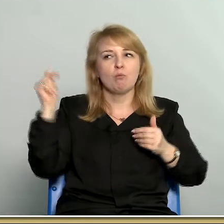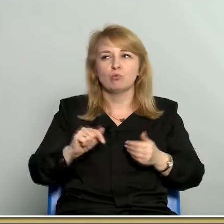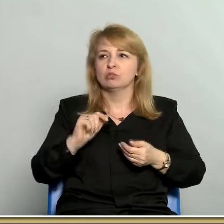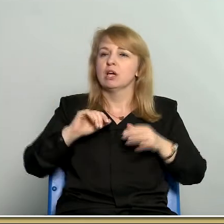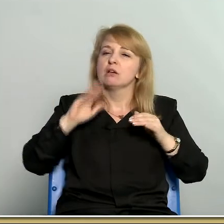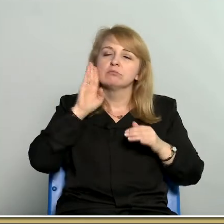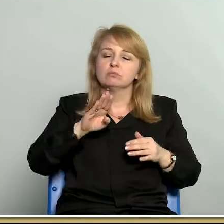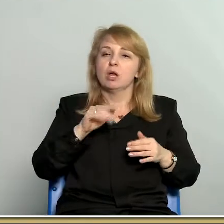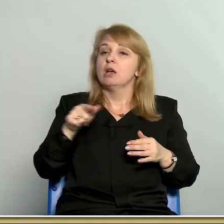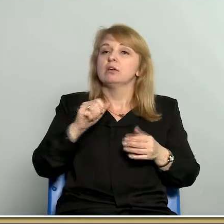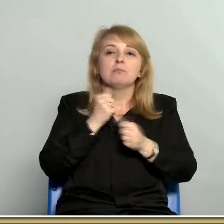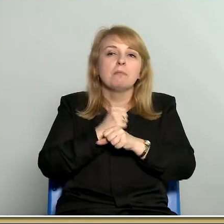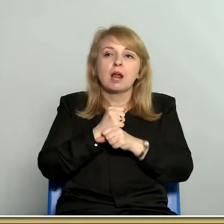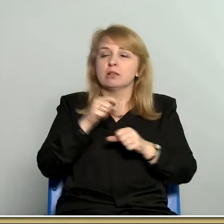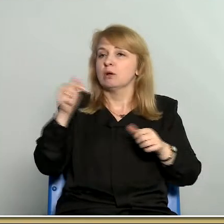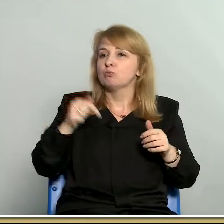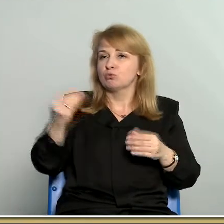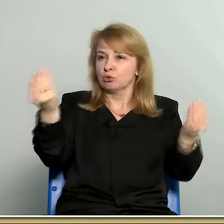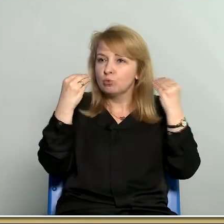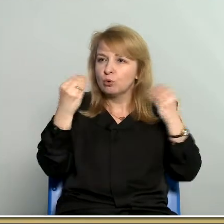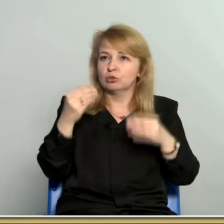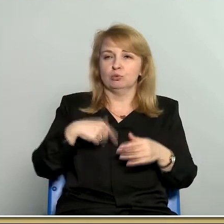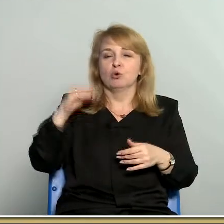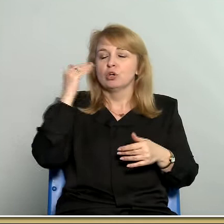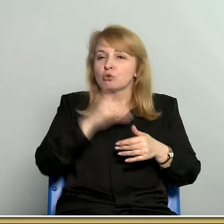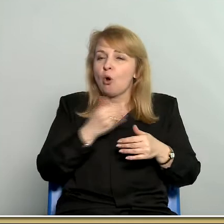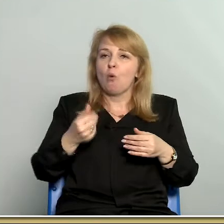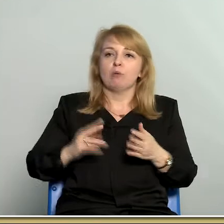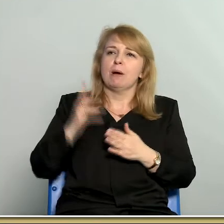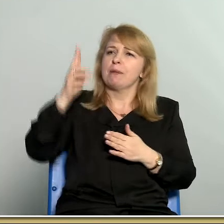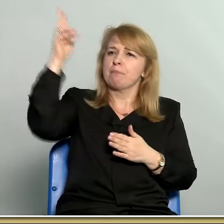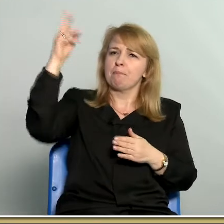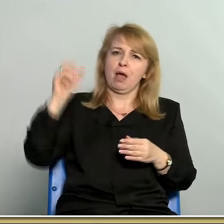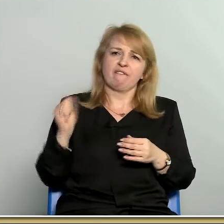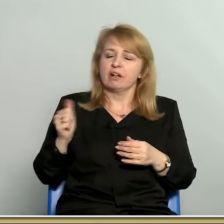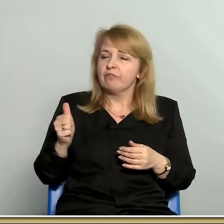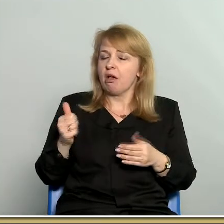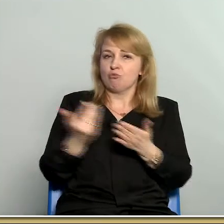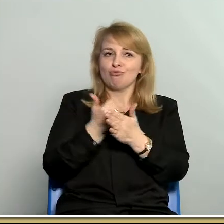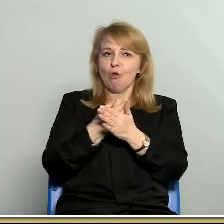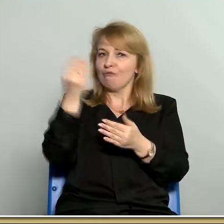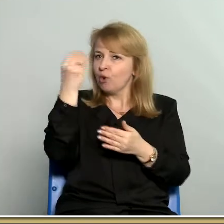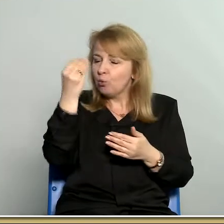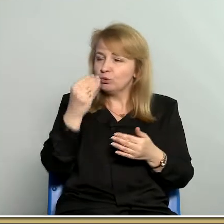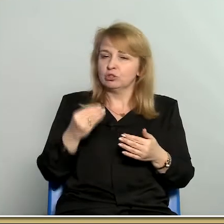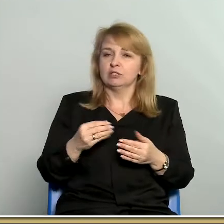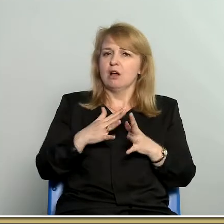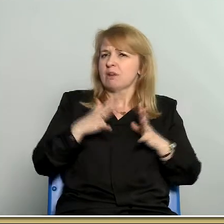na rynku pracy. Musimy się szkolić, musimy podnosić kwalifikacje, nabywać nowe, tak aby